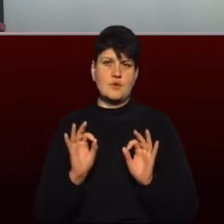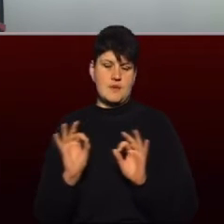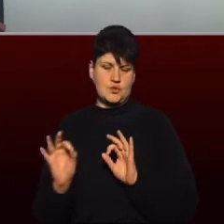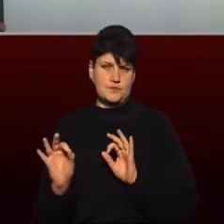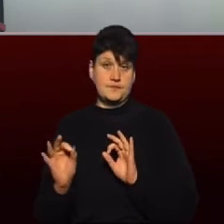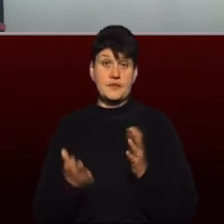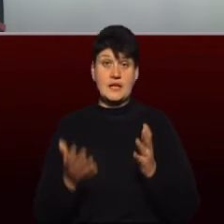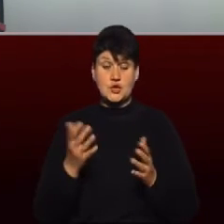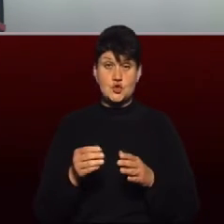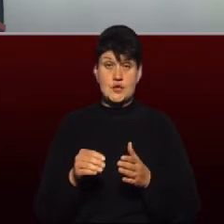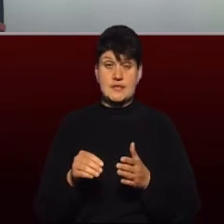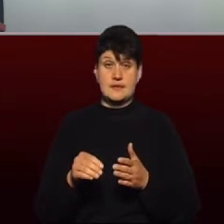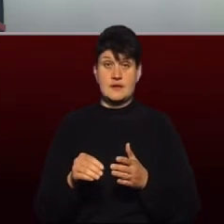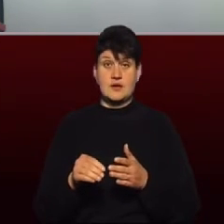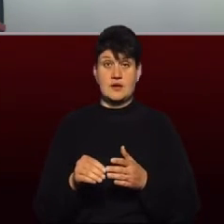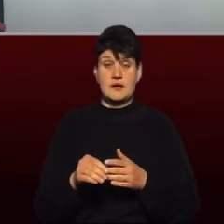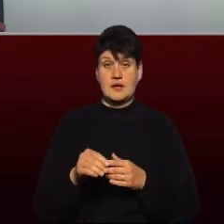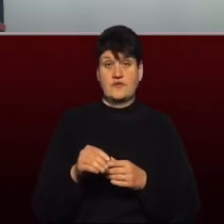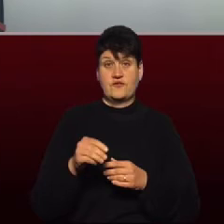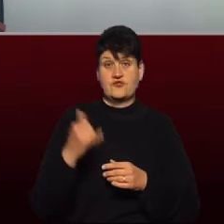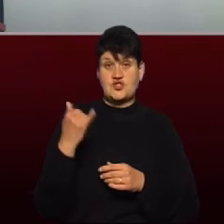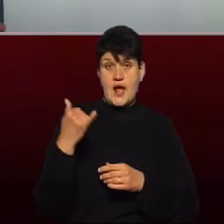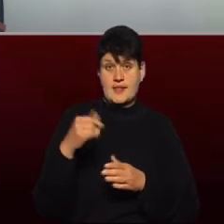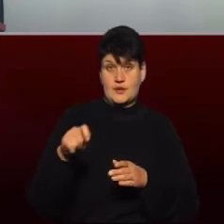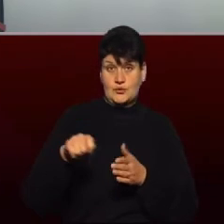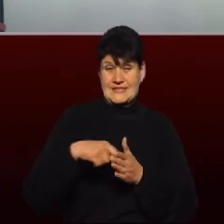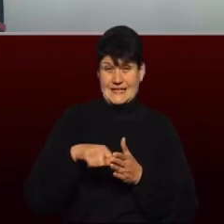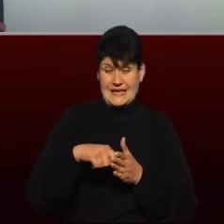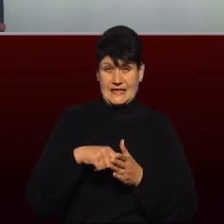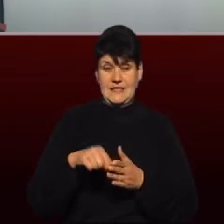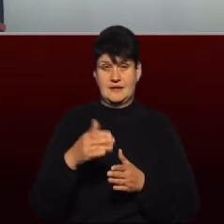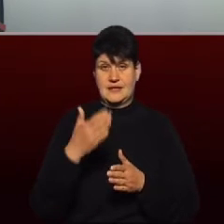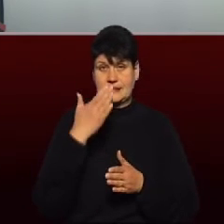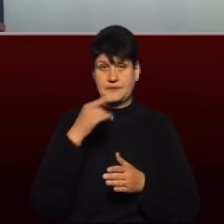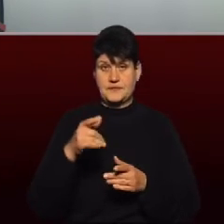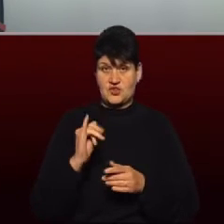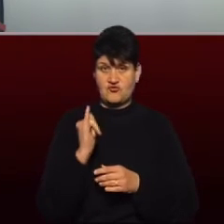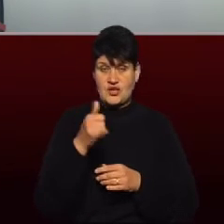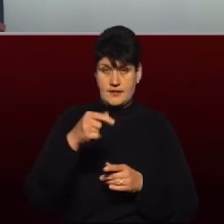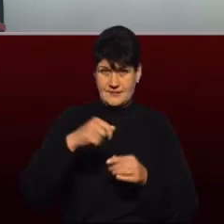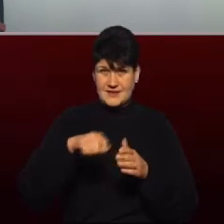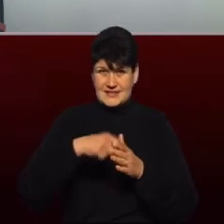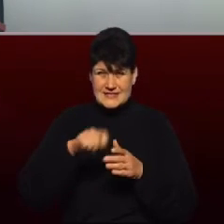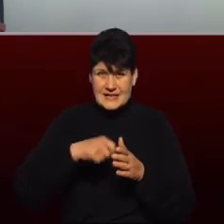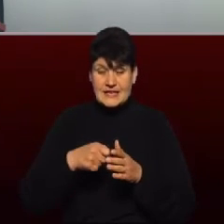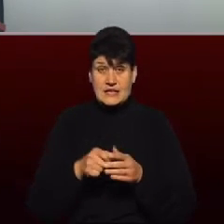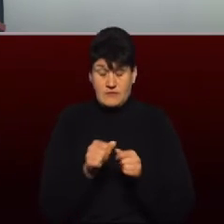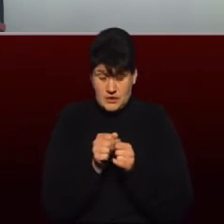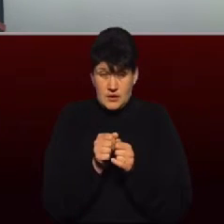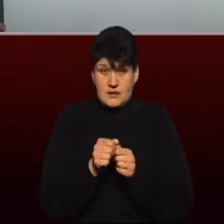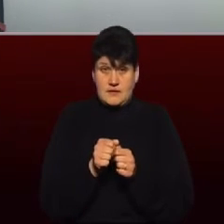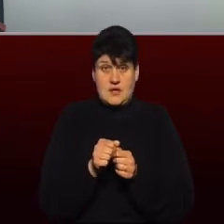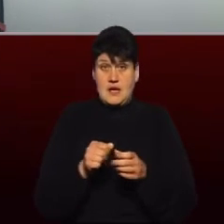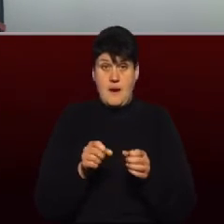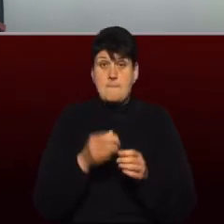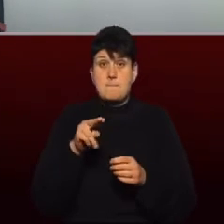носик в чайнику, і пара не виходить, тиск всередині зростає і розриває цю посудину сім'ю зсередини.